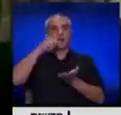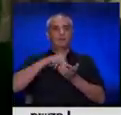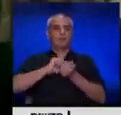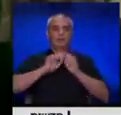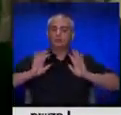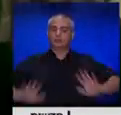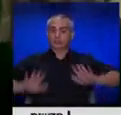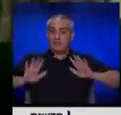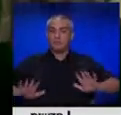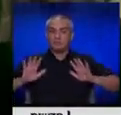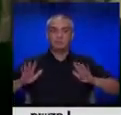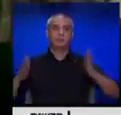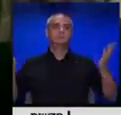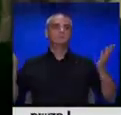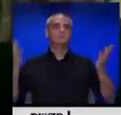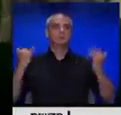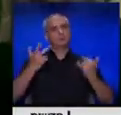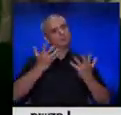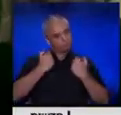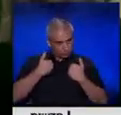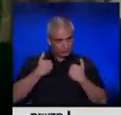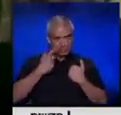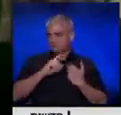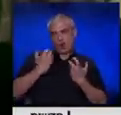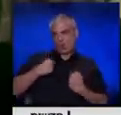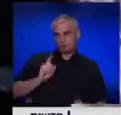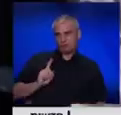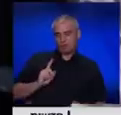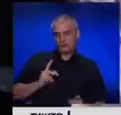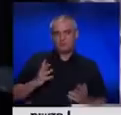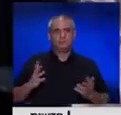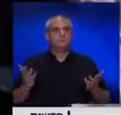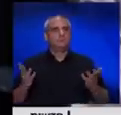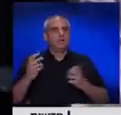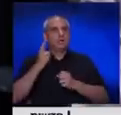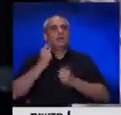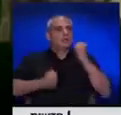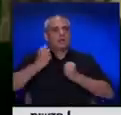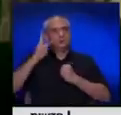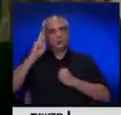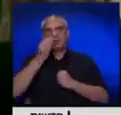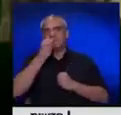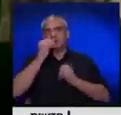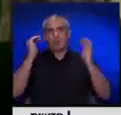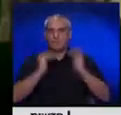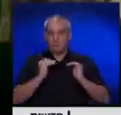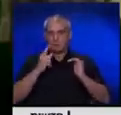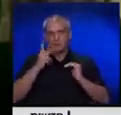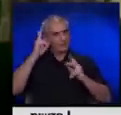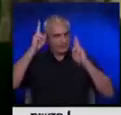לעשות שכיבות שמחה, ועכשיו אתה מושך אותי, עכשיו אתה לא מושך אותי, אז אתה תרוץ יותר ואתה תוכל פחות,